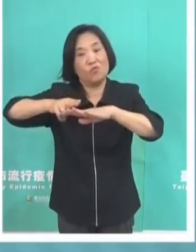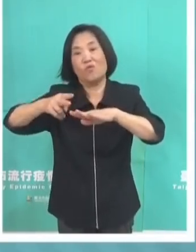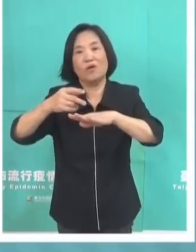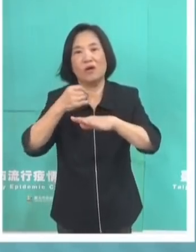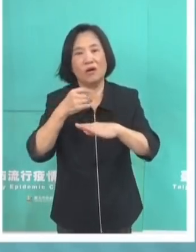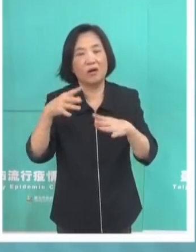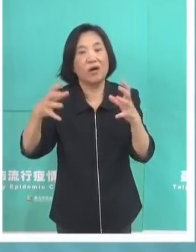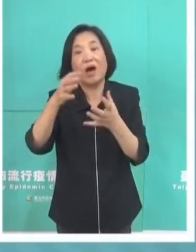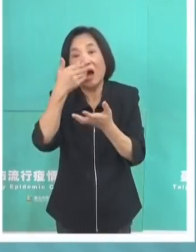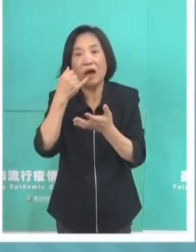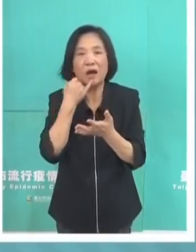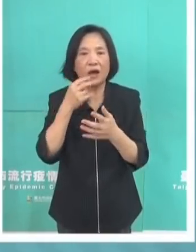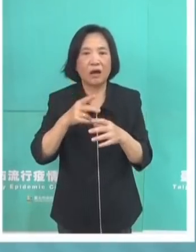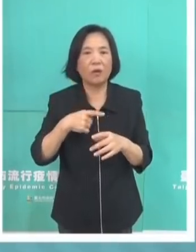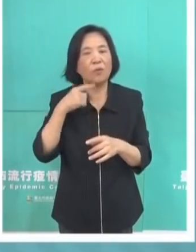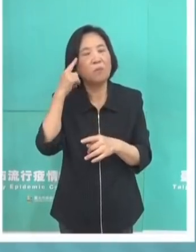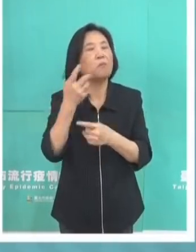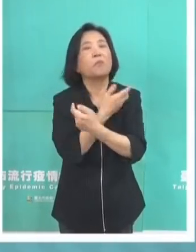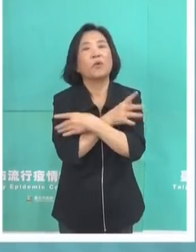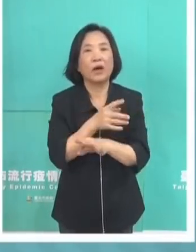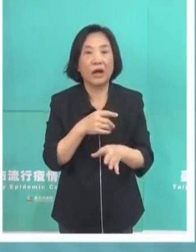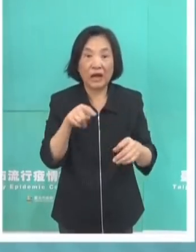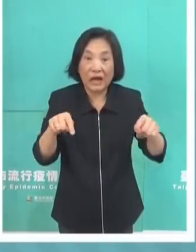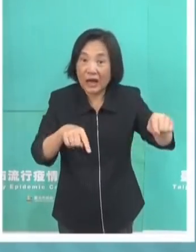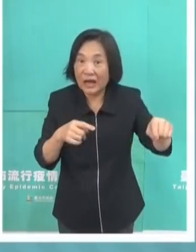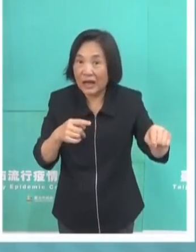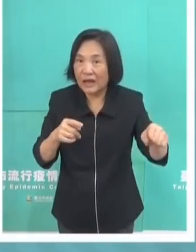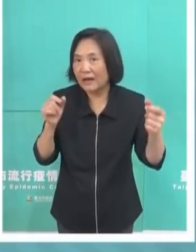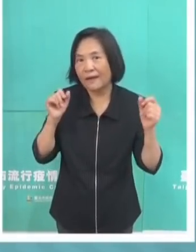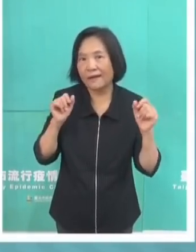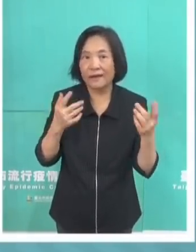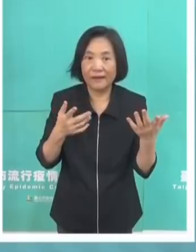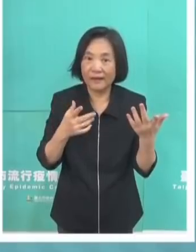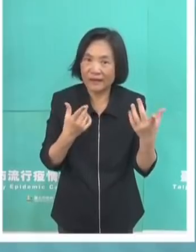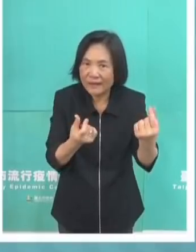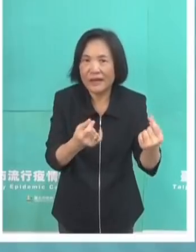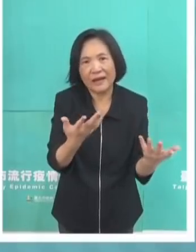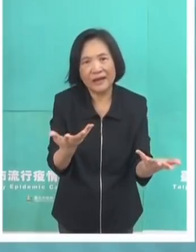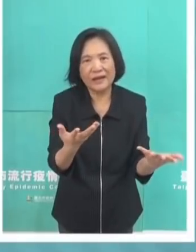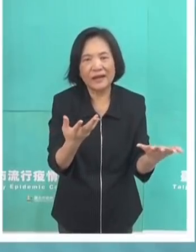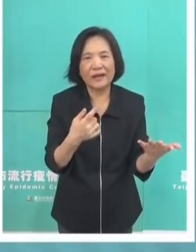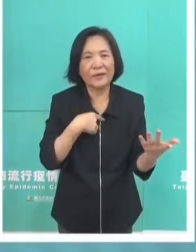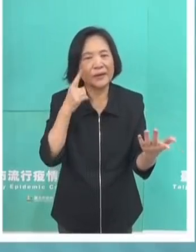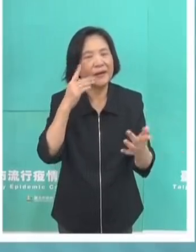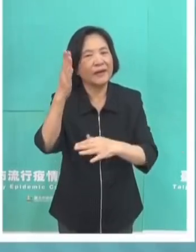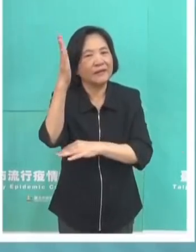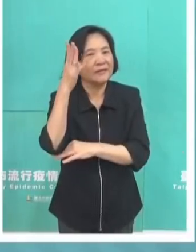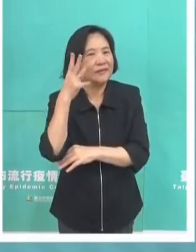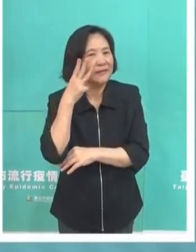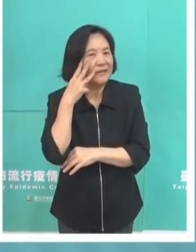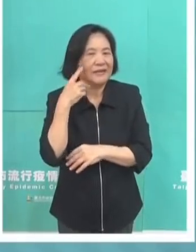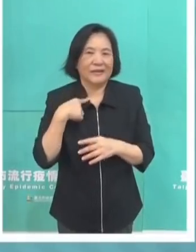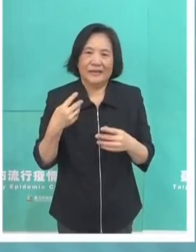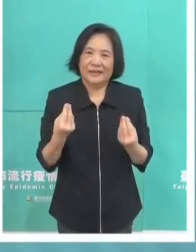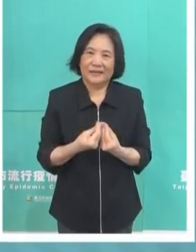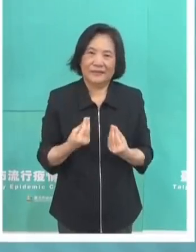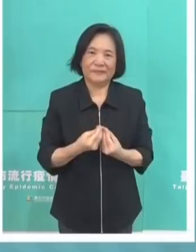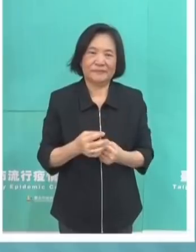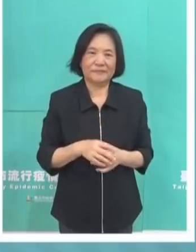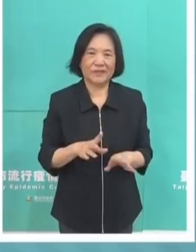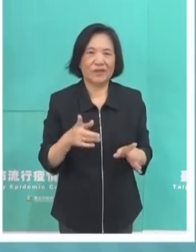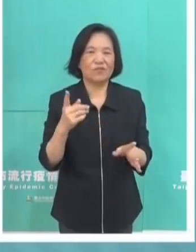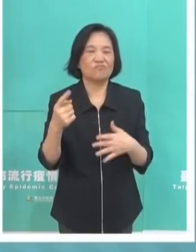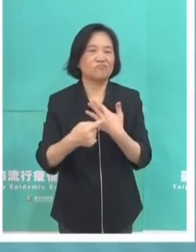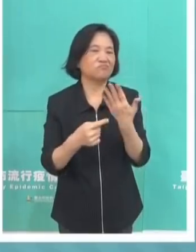个聚餐，你知道烤肉我不管。所以我们常常这政治就是这样的，就是说，就是作假，